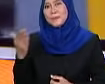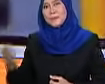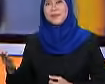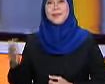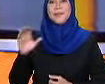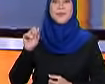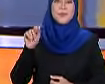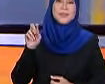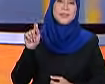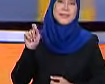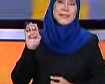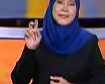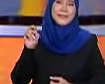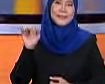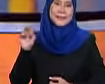terima kasih counted in